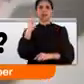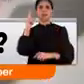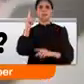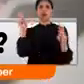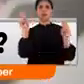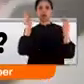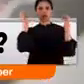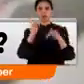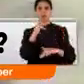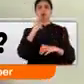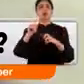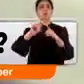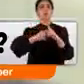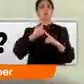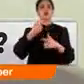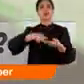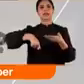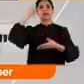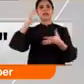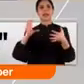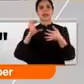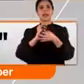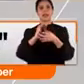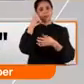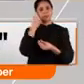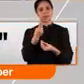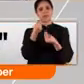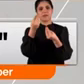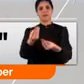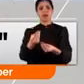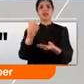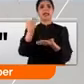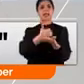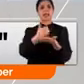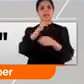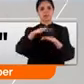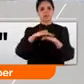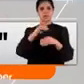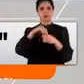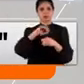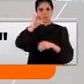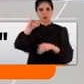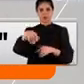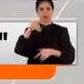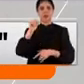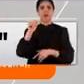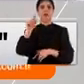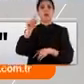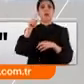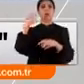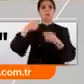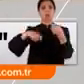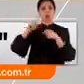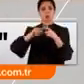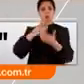diyerek proje kredileriyle ilgili ipuçları verdi. Önemli bir yatırım yapmak için geldiniz. Bankadan projenizi ortaya